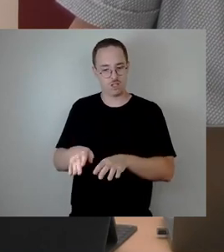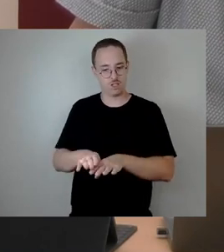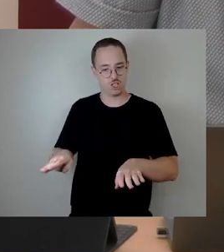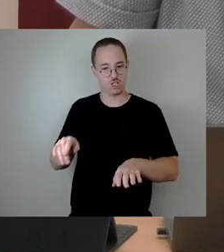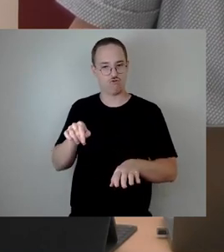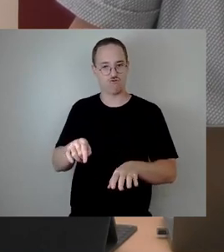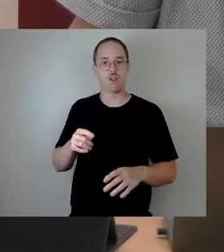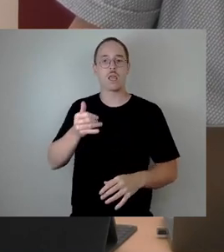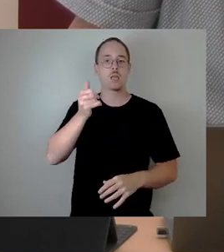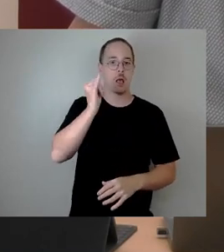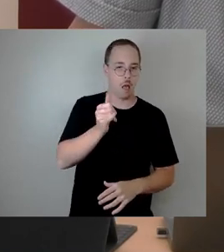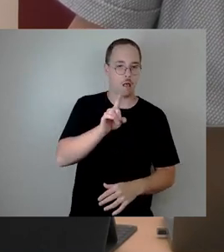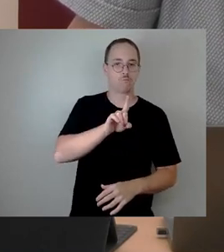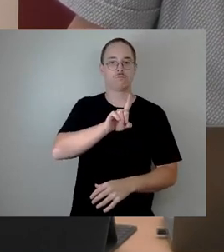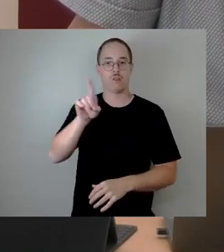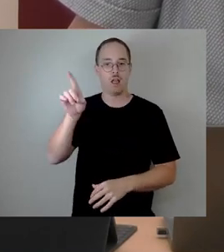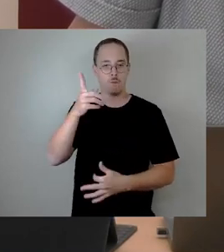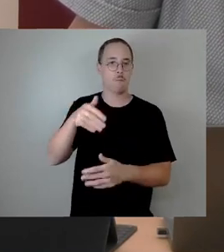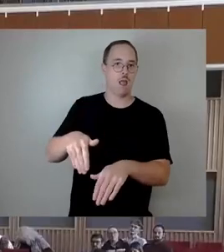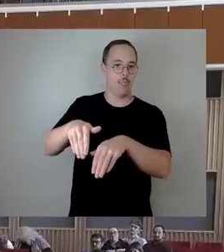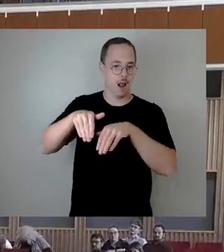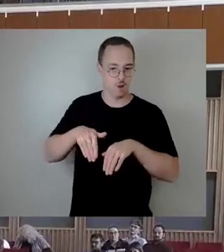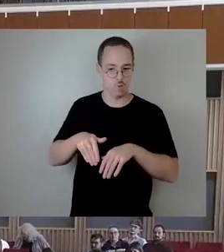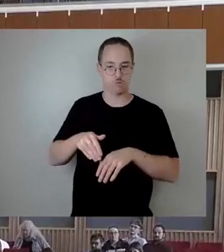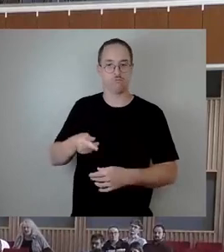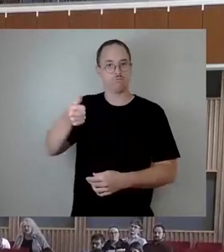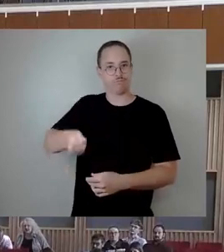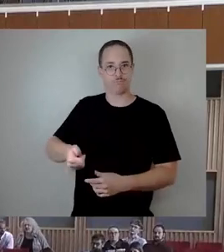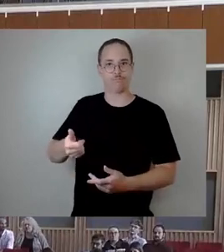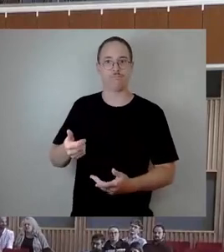Sie das mit uns zur konstituierenden Sitzung zusammen machen.